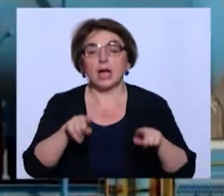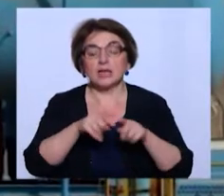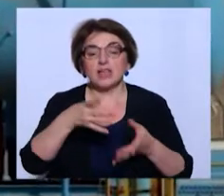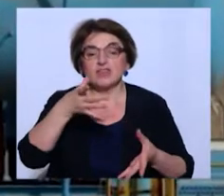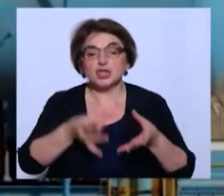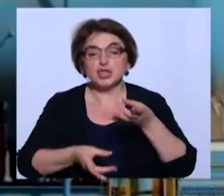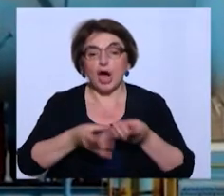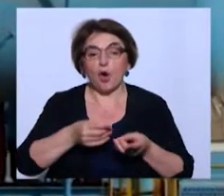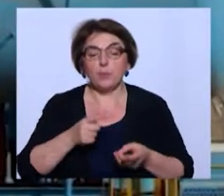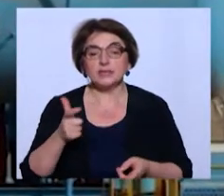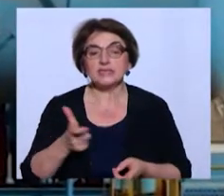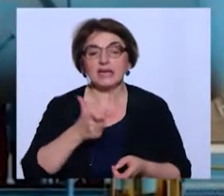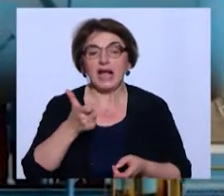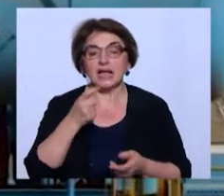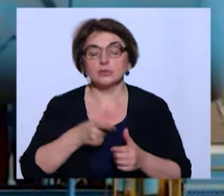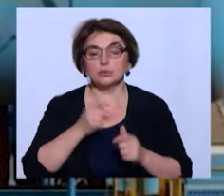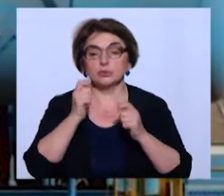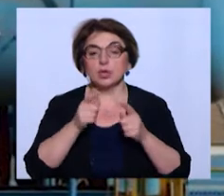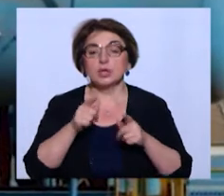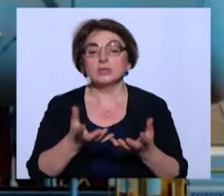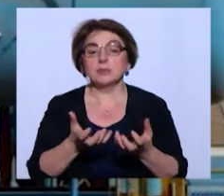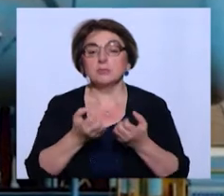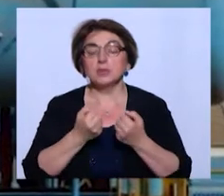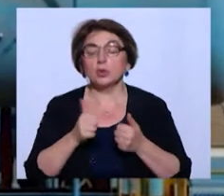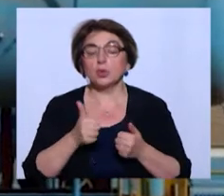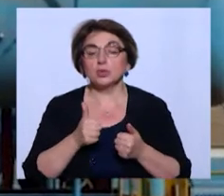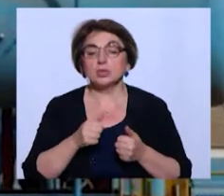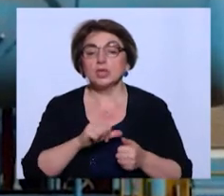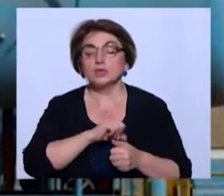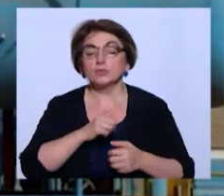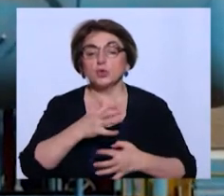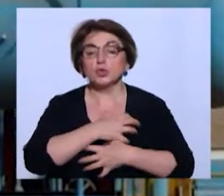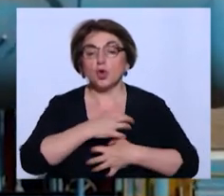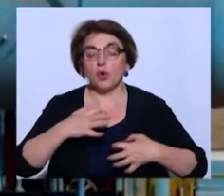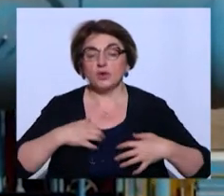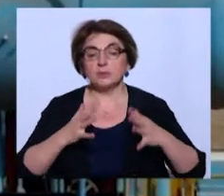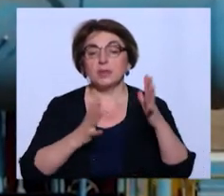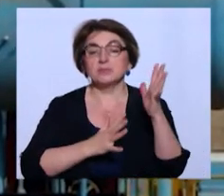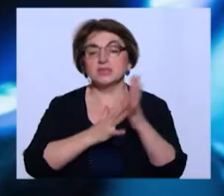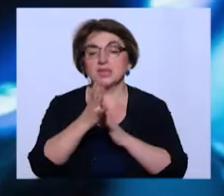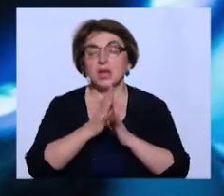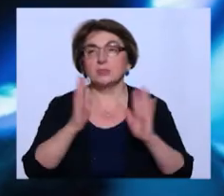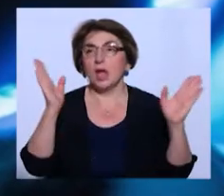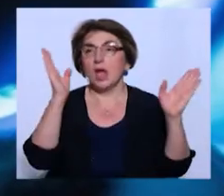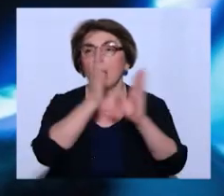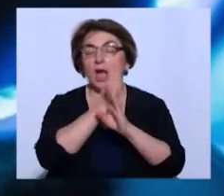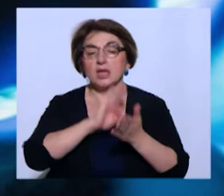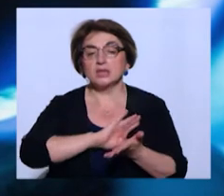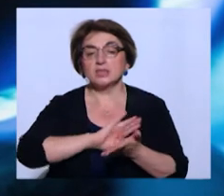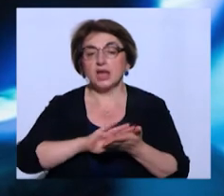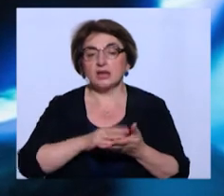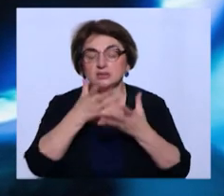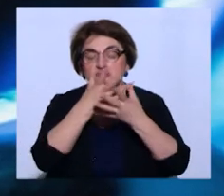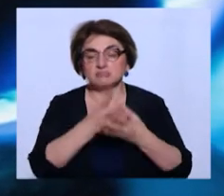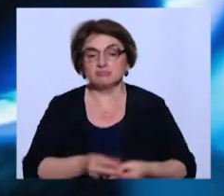იგი მიიღება მცენარეებისა და ცხოველების უჰაერო სივრცეში ხრწნის შედეგად. ბუნებრივი